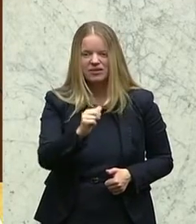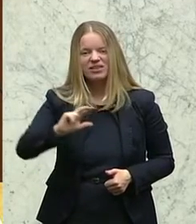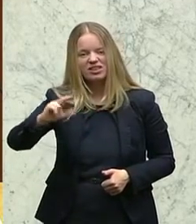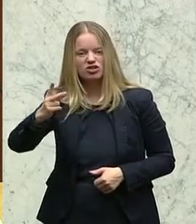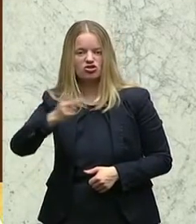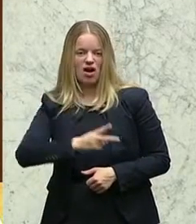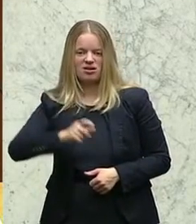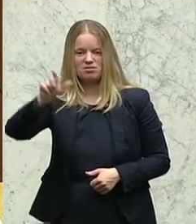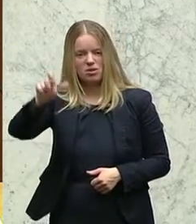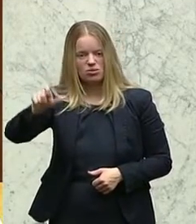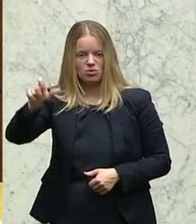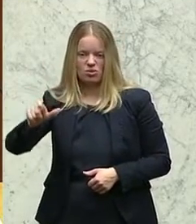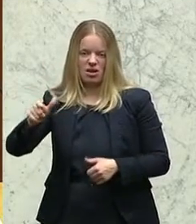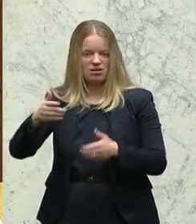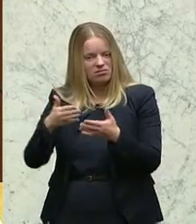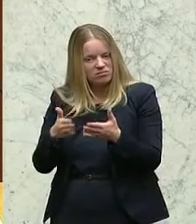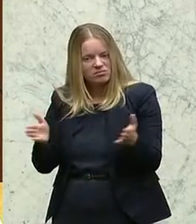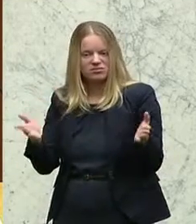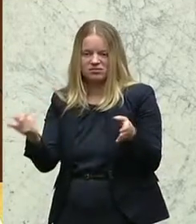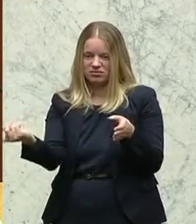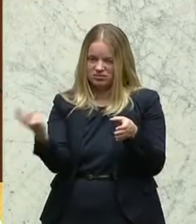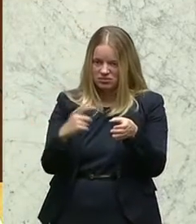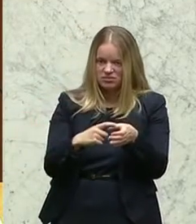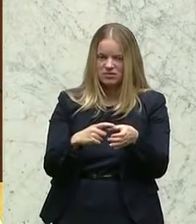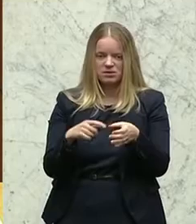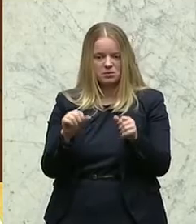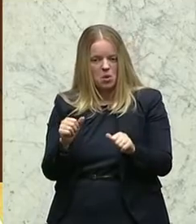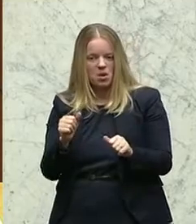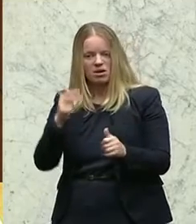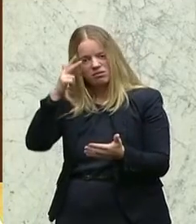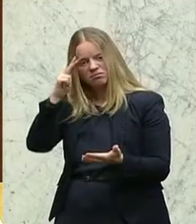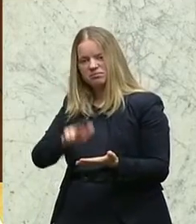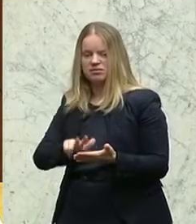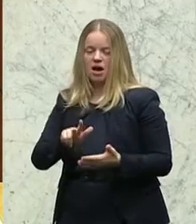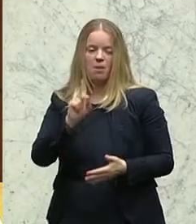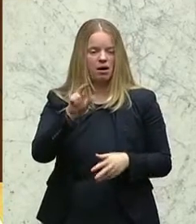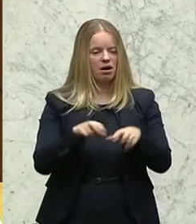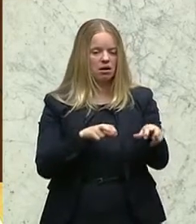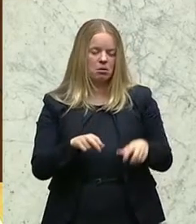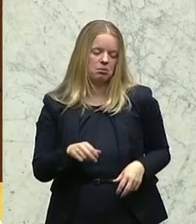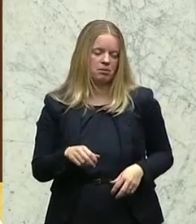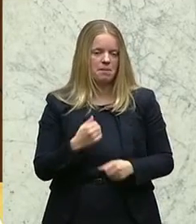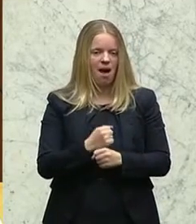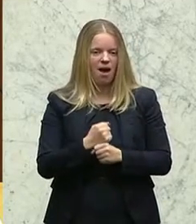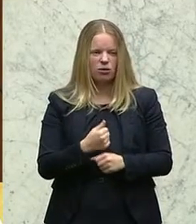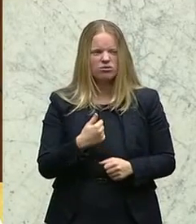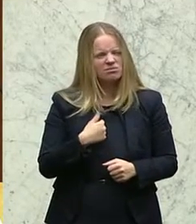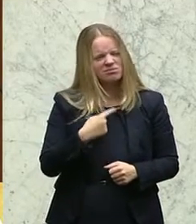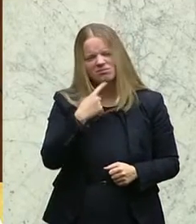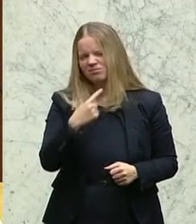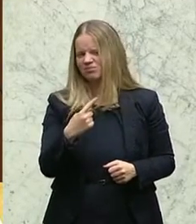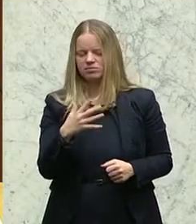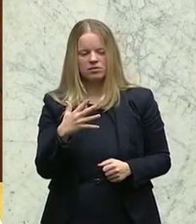Drittstaatsangehörige auszuweiten. Die Regierung macht's. Und ich sage es noch einmal, für mich hat es schon sehr deutlich auch mit